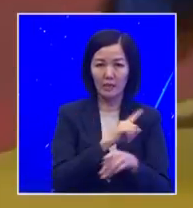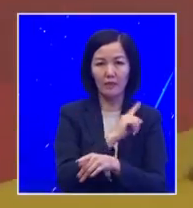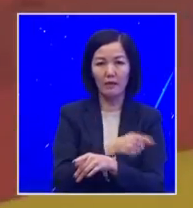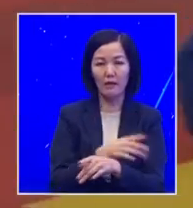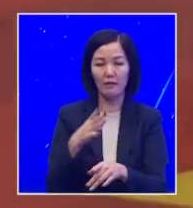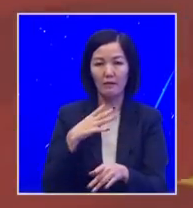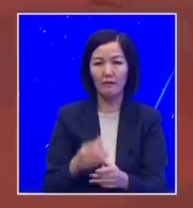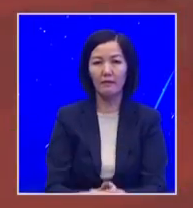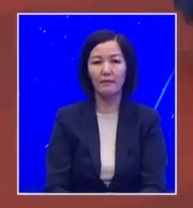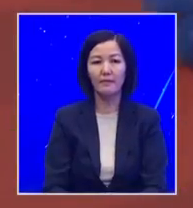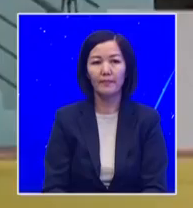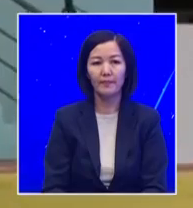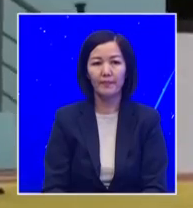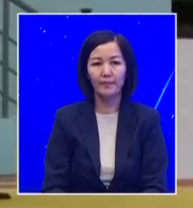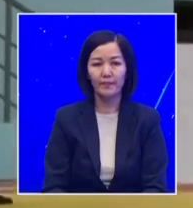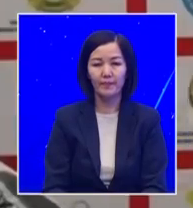бабында.